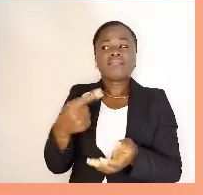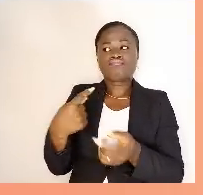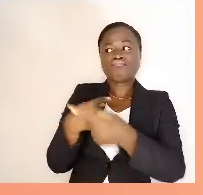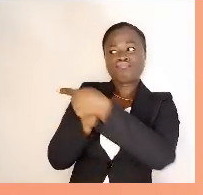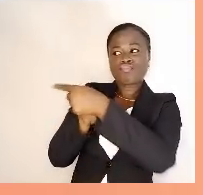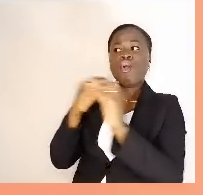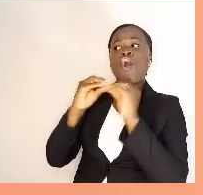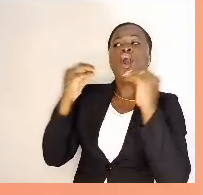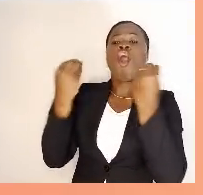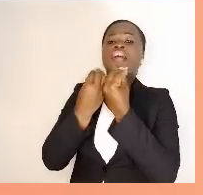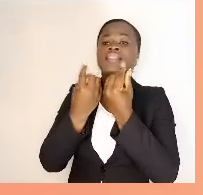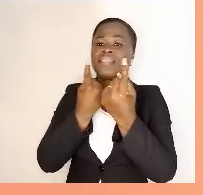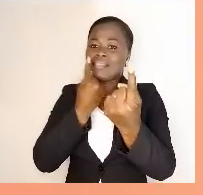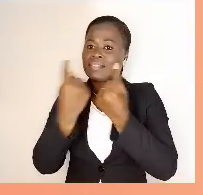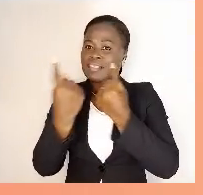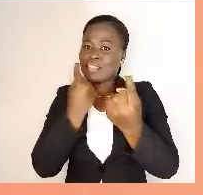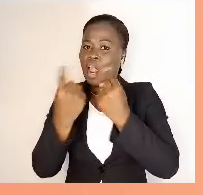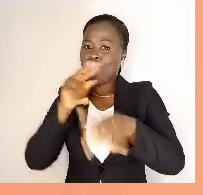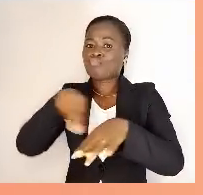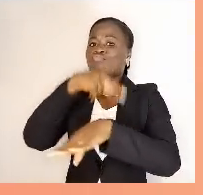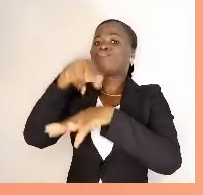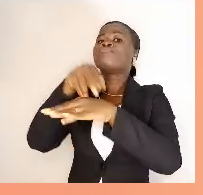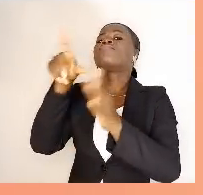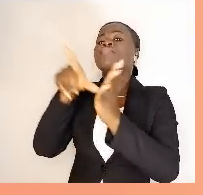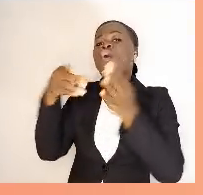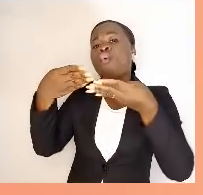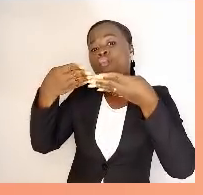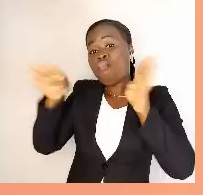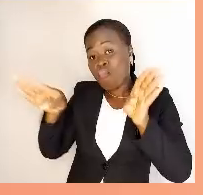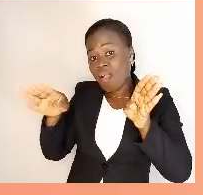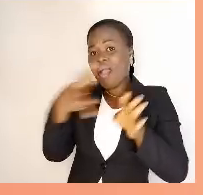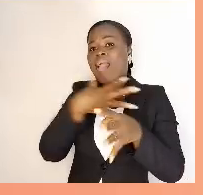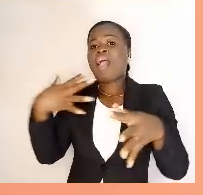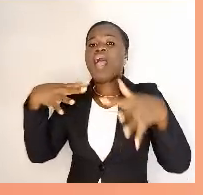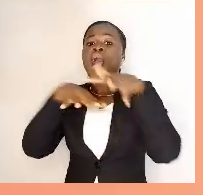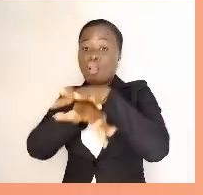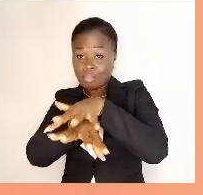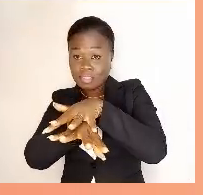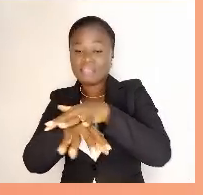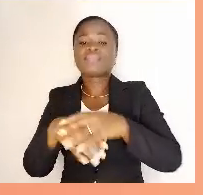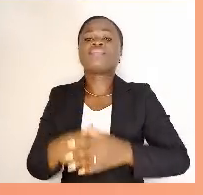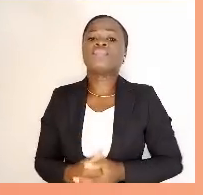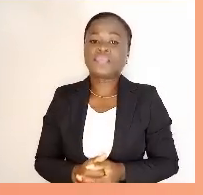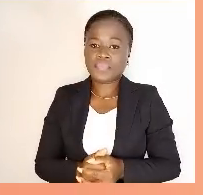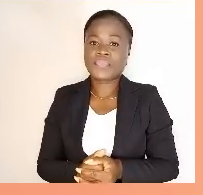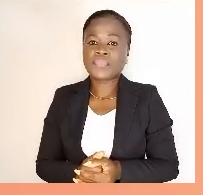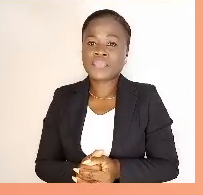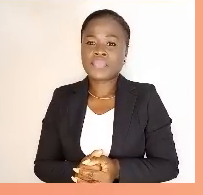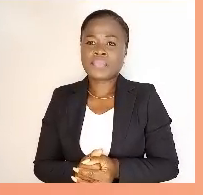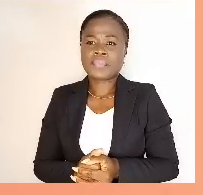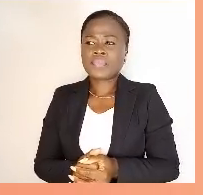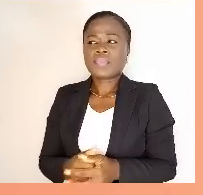à l'organisation d'un dialogue national ouvert, pluriel et inclusif.